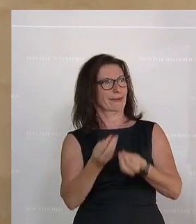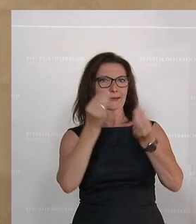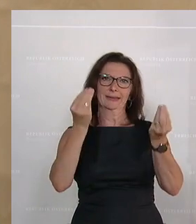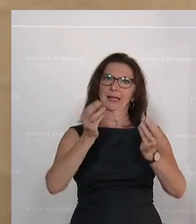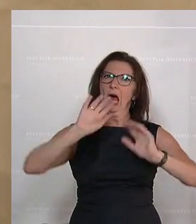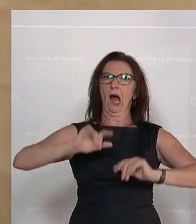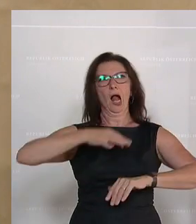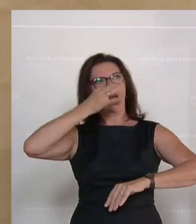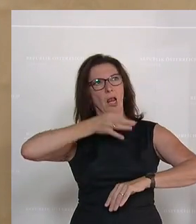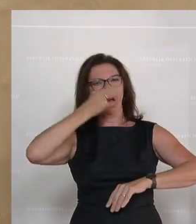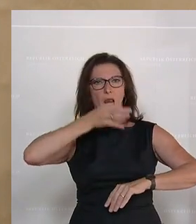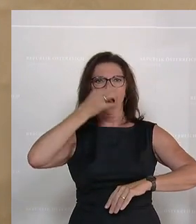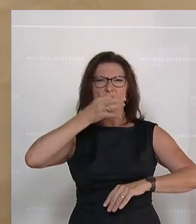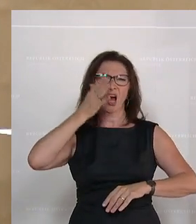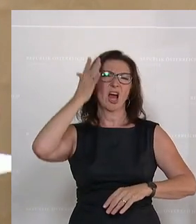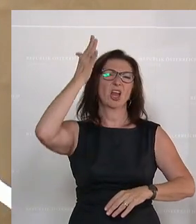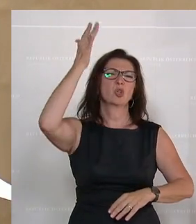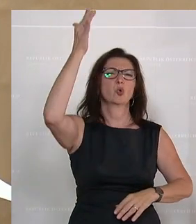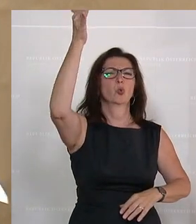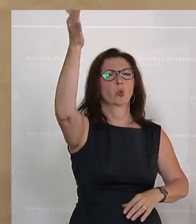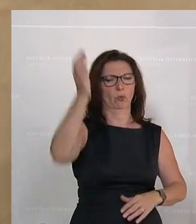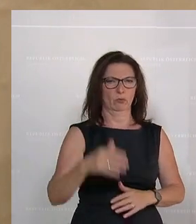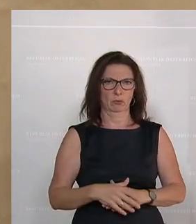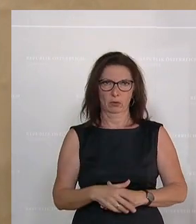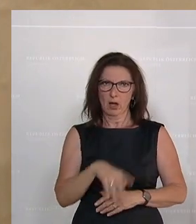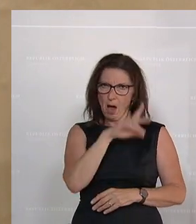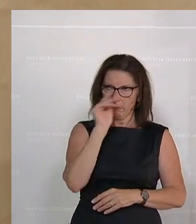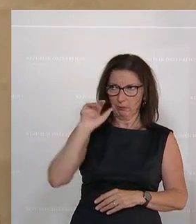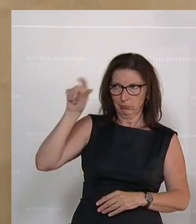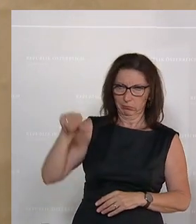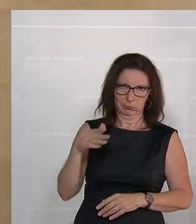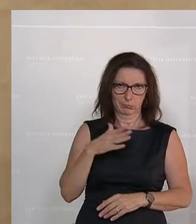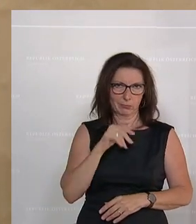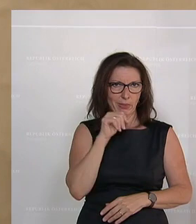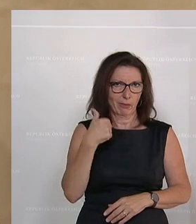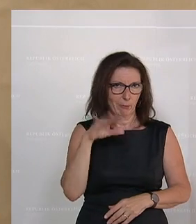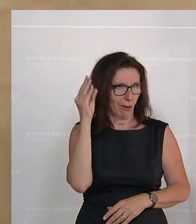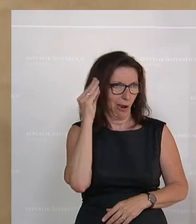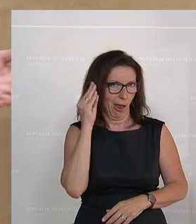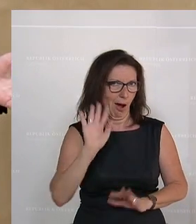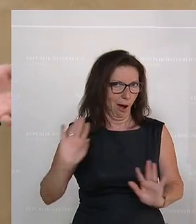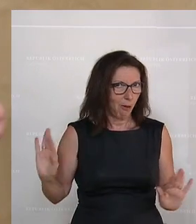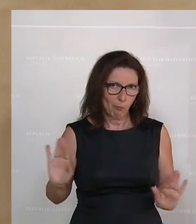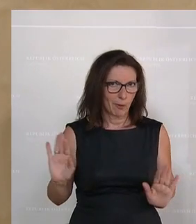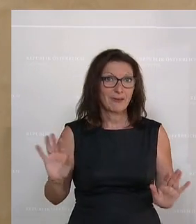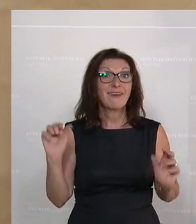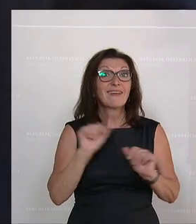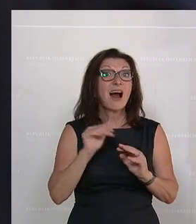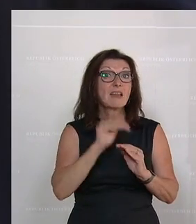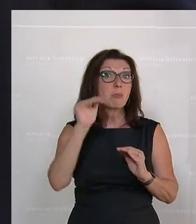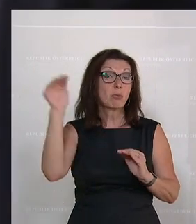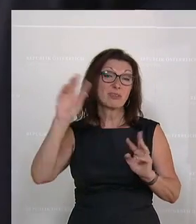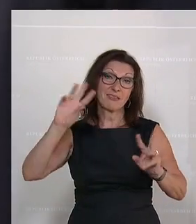einmal tatsächlich stattfinden aber die menschen glauben diesen haben sie nehmen in diesen überhaupt kalte progression ist heute schon